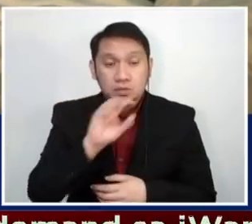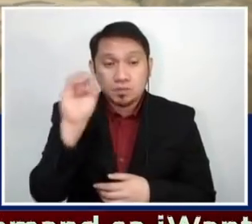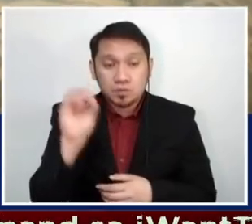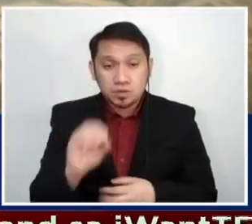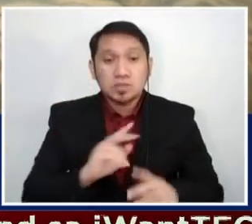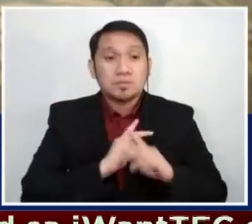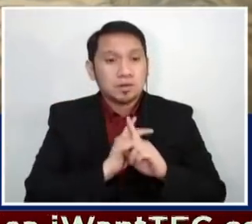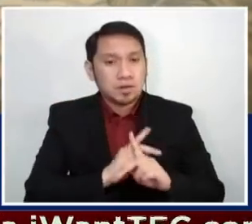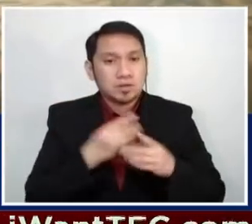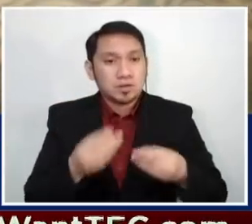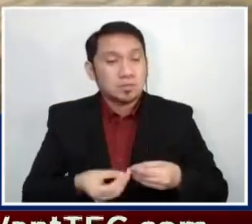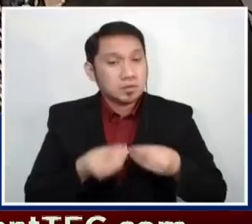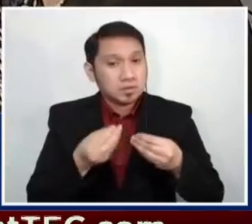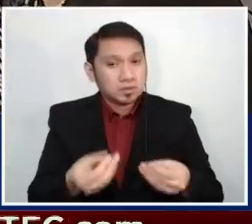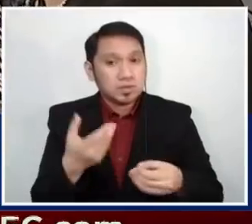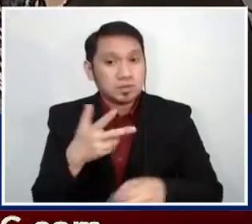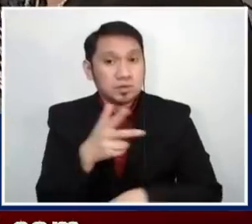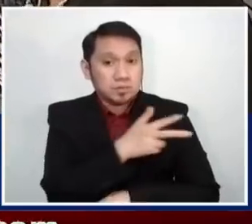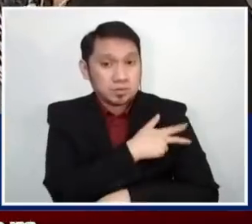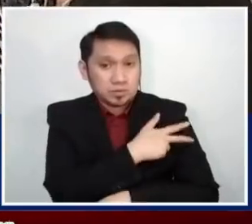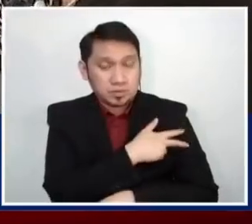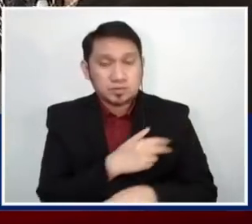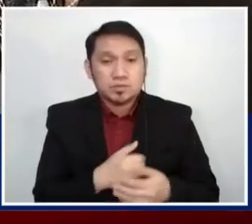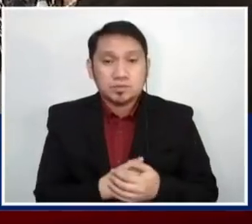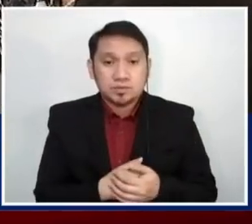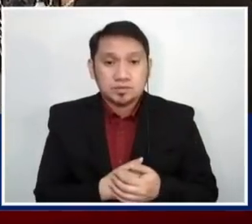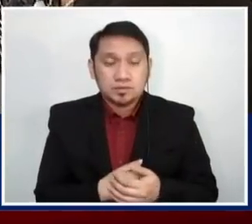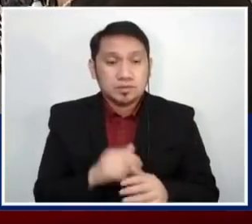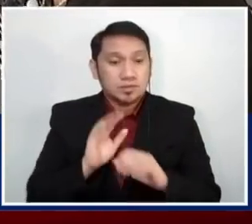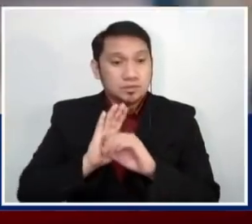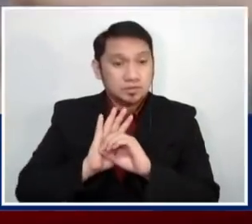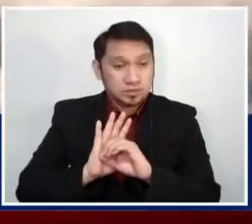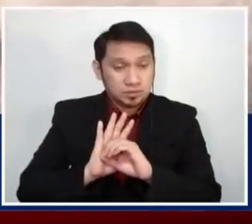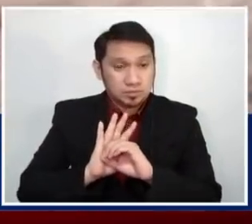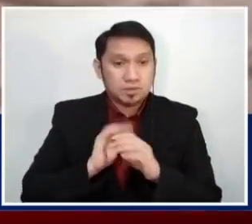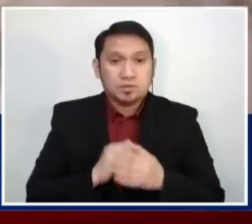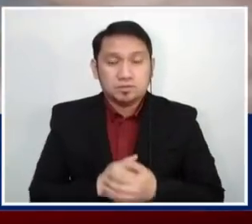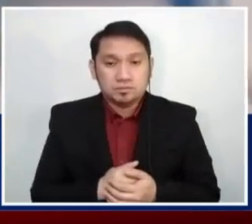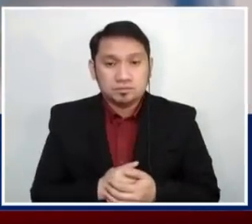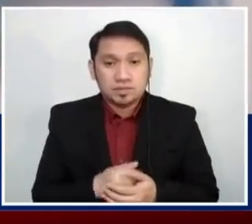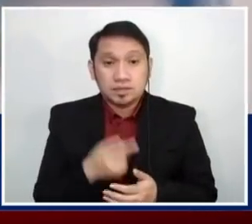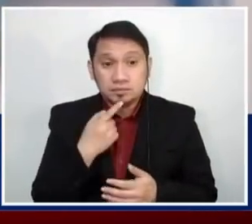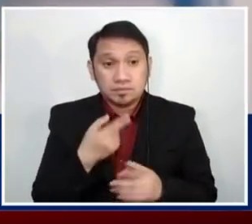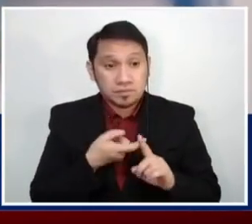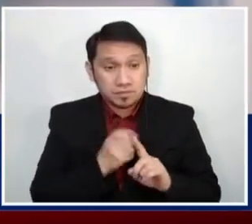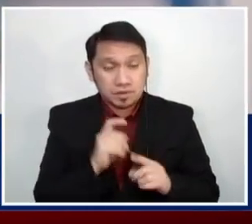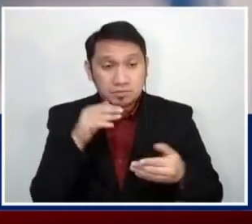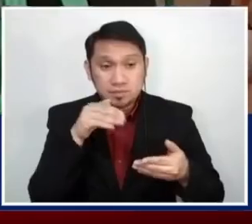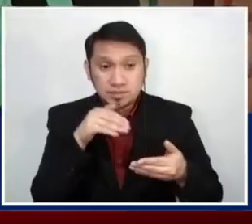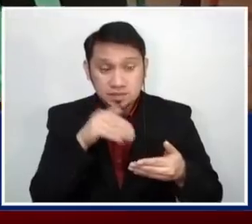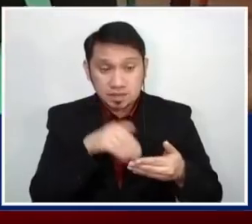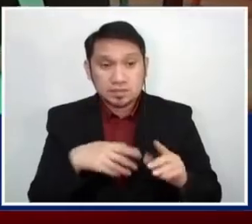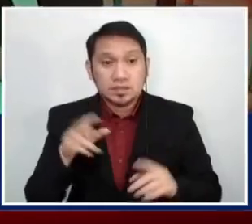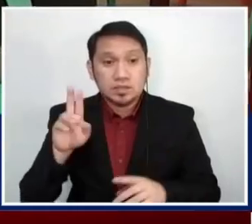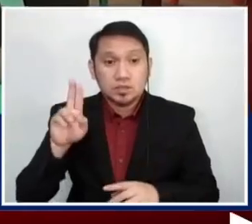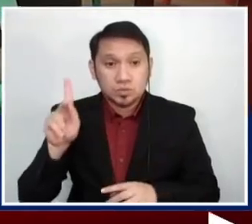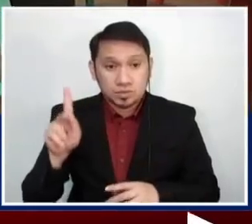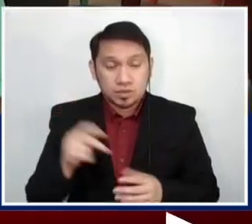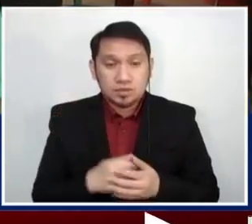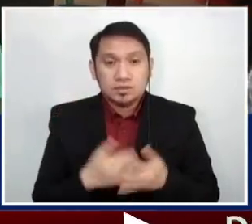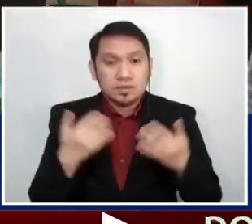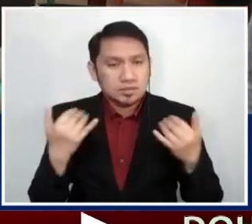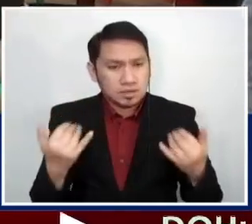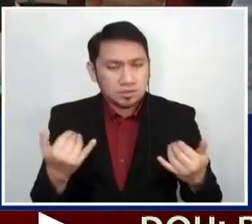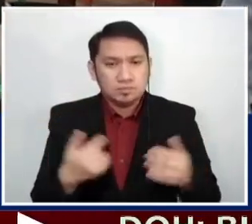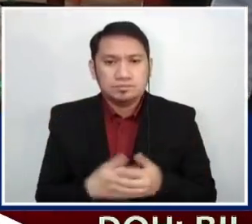proteksyong na ibibigay ng booster shot laban sa malalang sintomas ng Omicron variant base sa pag-aaral sa United Kingdom. Kaya nanawagan din